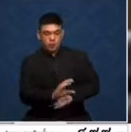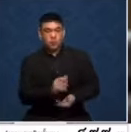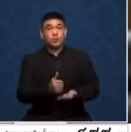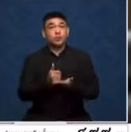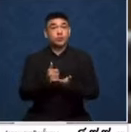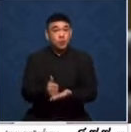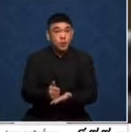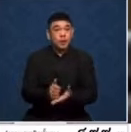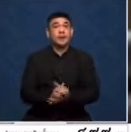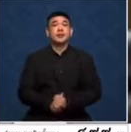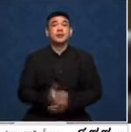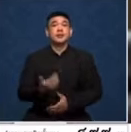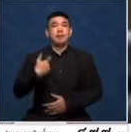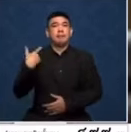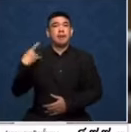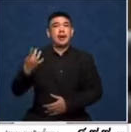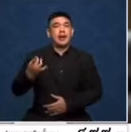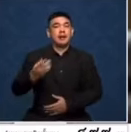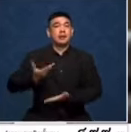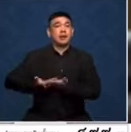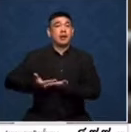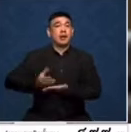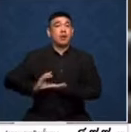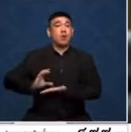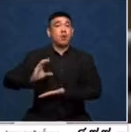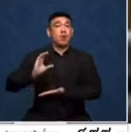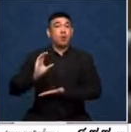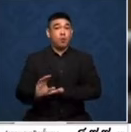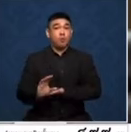ากได้งบเพื่อที่จะ